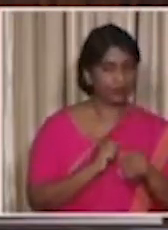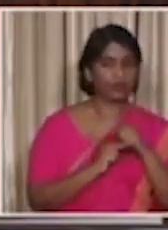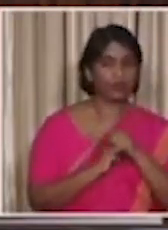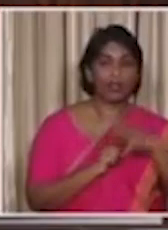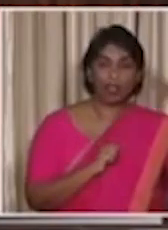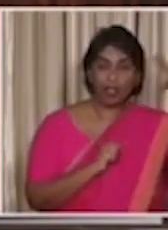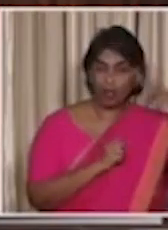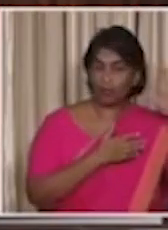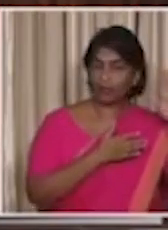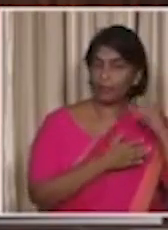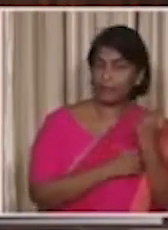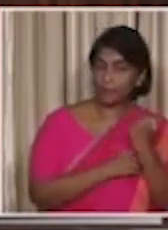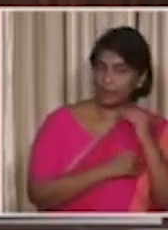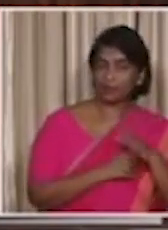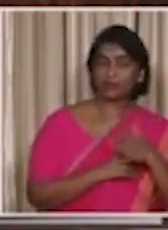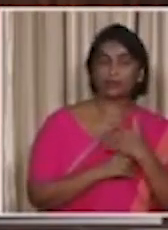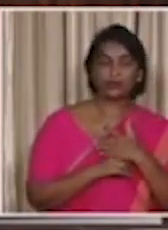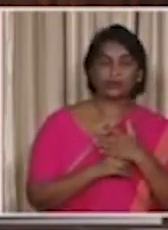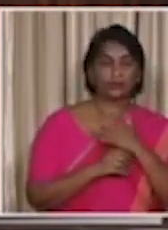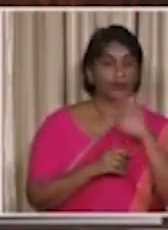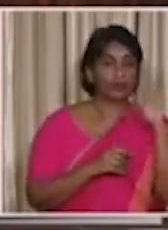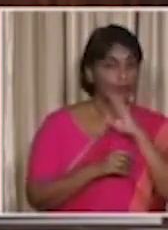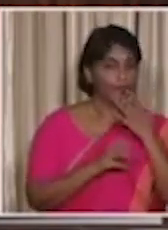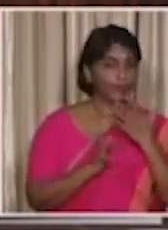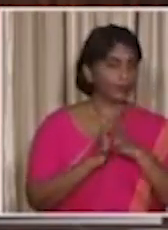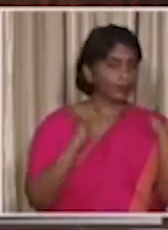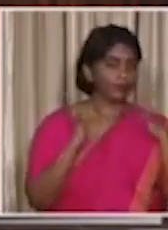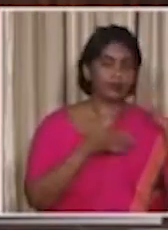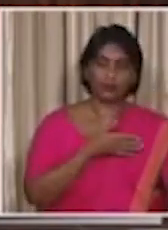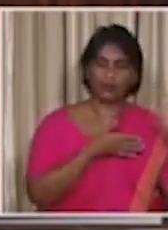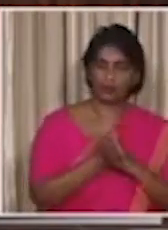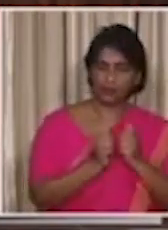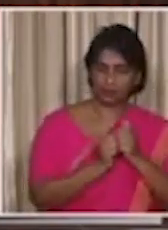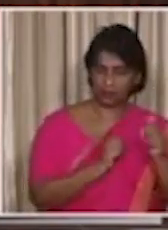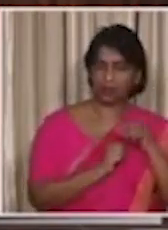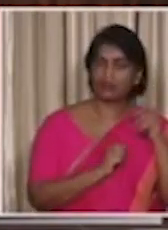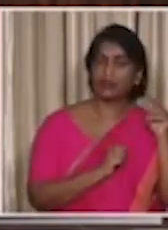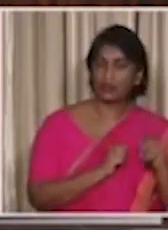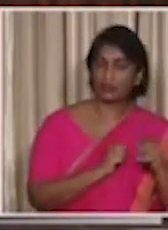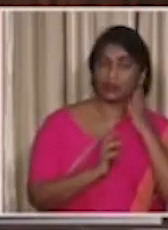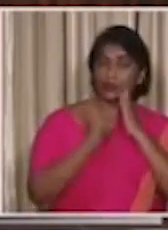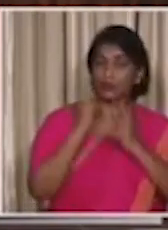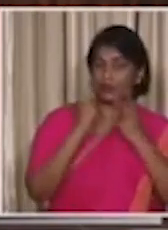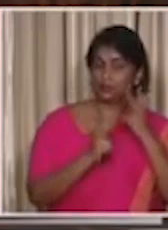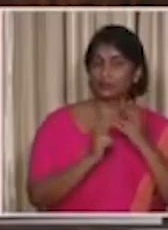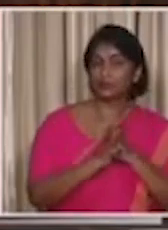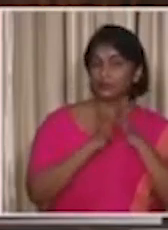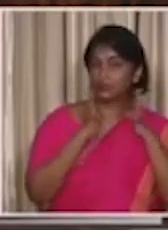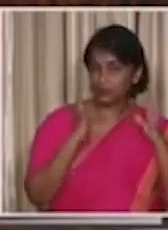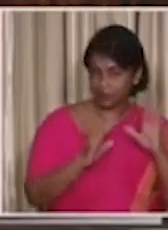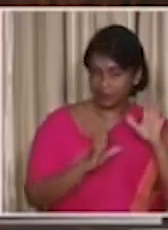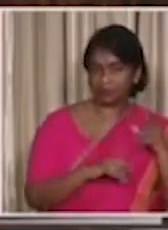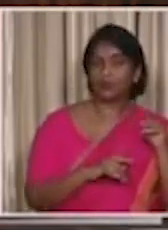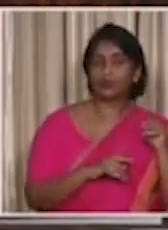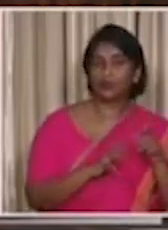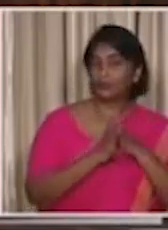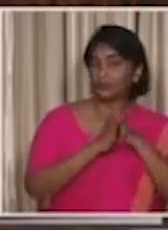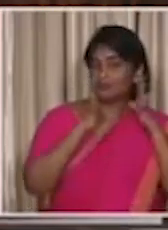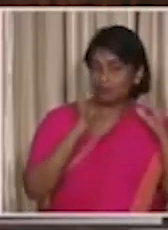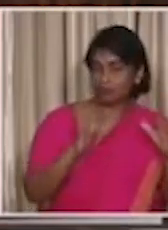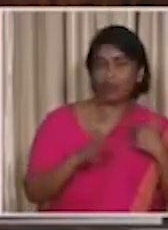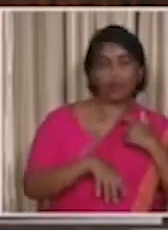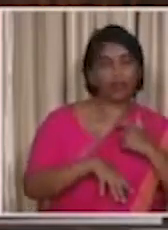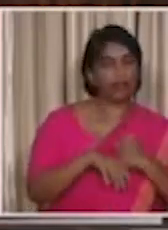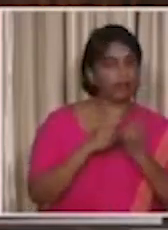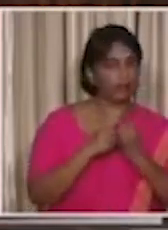සූර්ය බලය මෙන්ම හරිත හයිඩ්‍රජන් බලයද මේ සඳහා යොදවා ගන්නවා. සංචාරක ව්‍යාපාරය සඳහා වැඩි